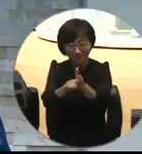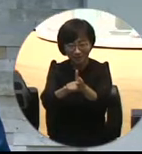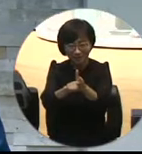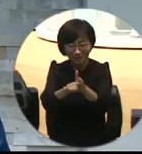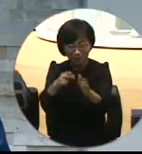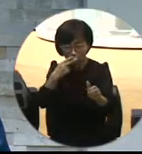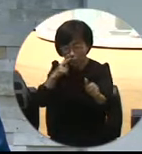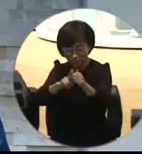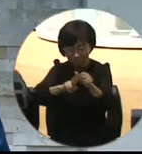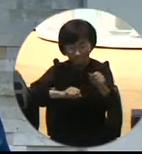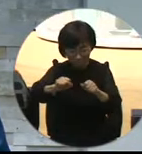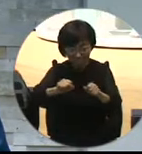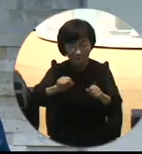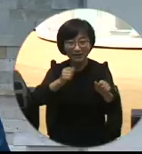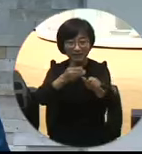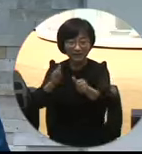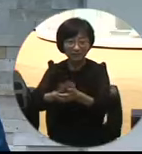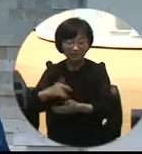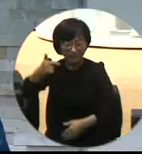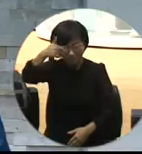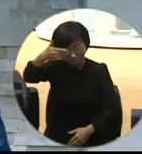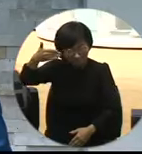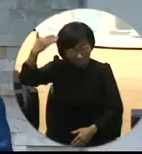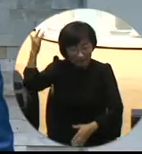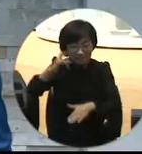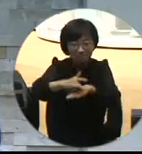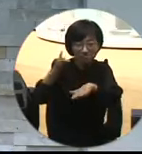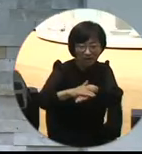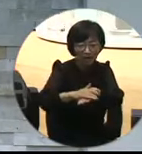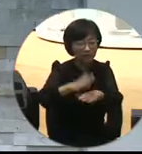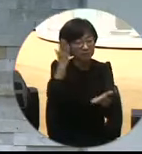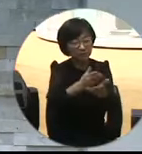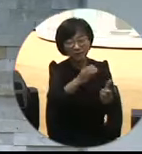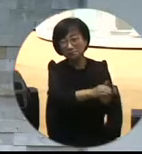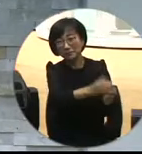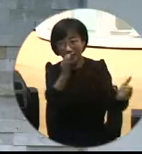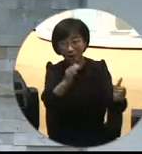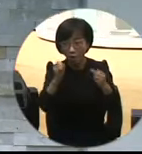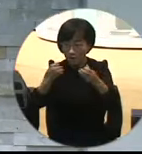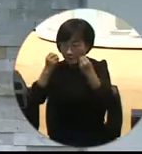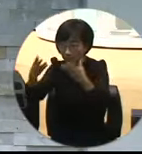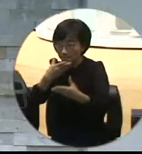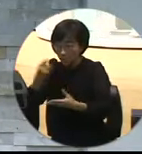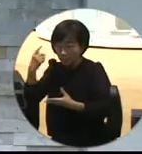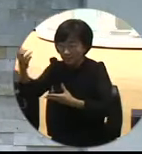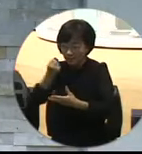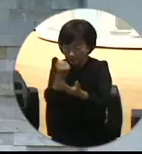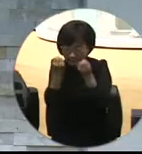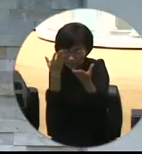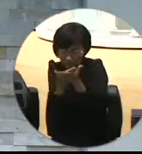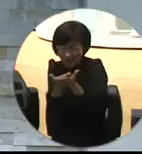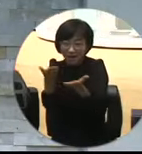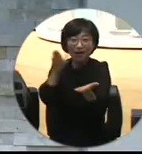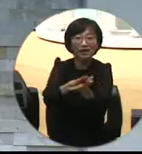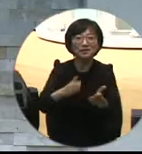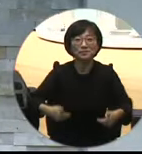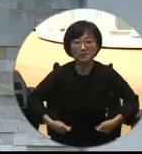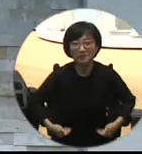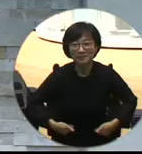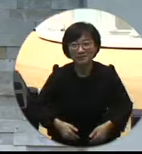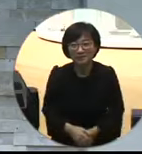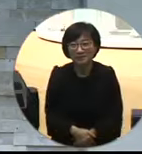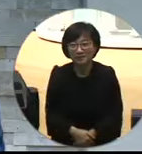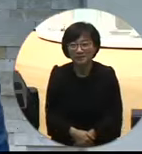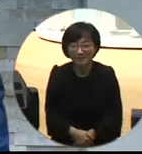도전. 옛 습관, 옛 체질에서 벗어나서 새롭게 주어진 복음으로 완전히 갱신해야 된다.